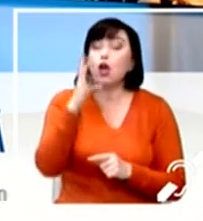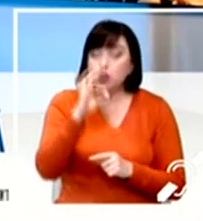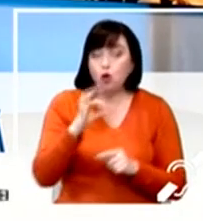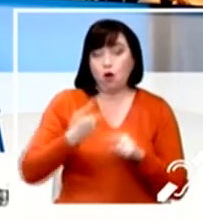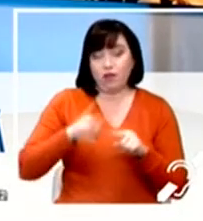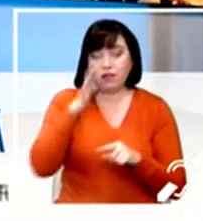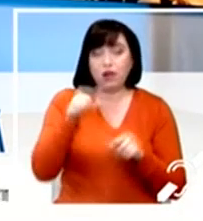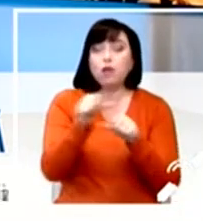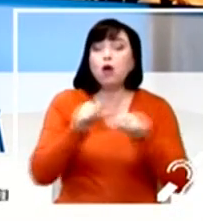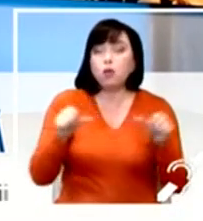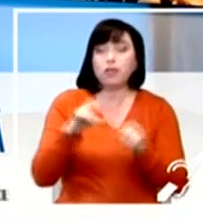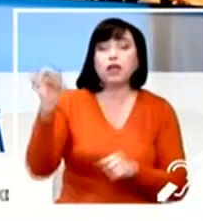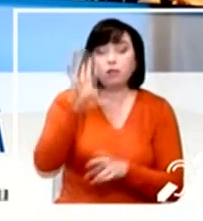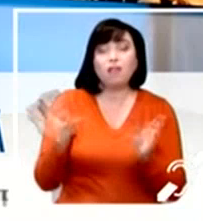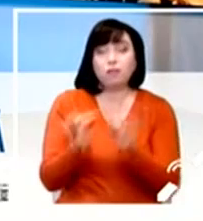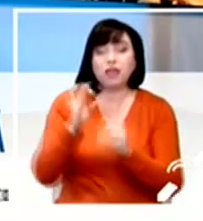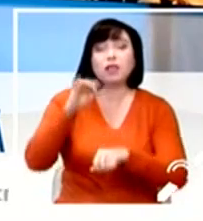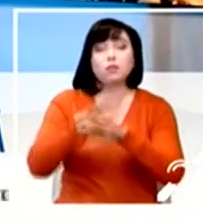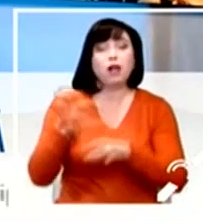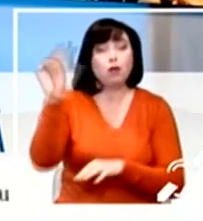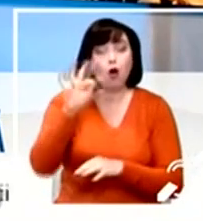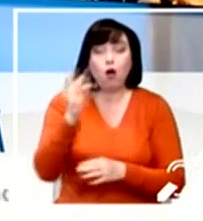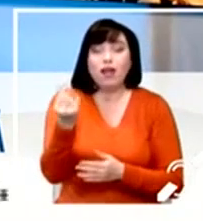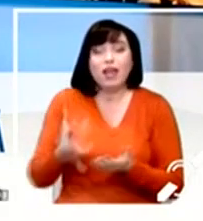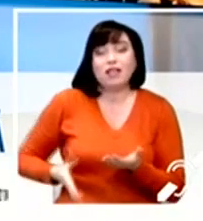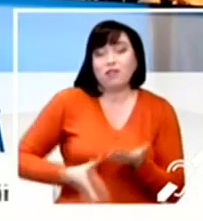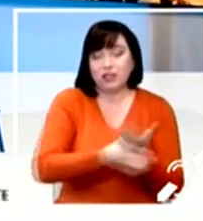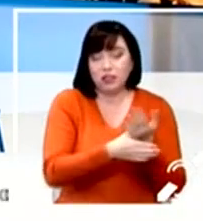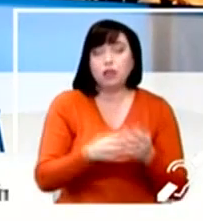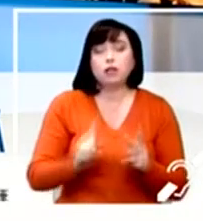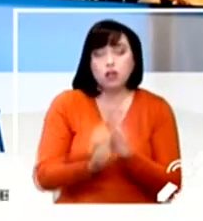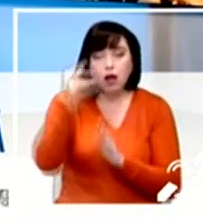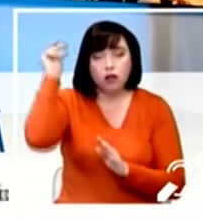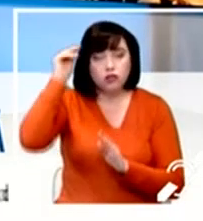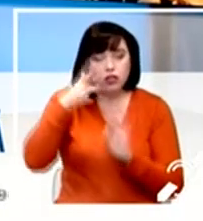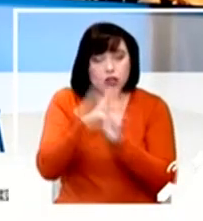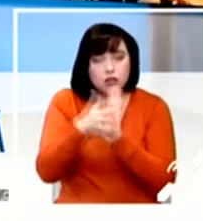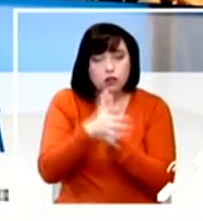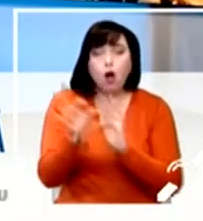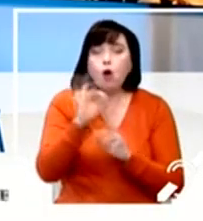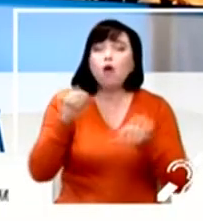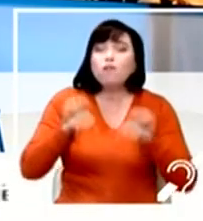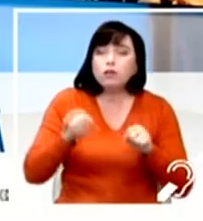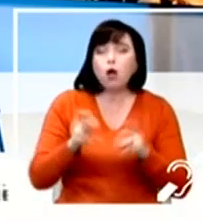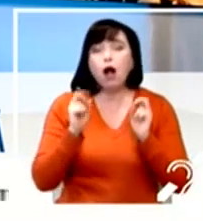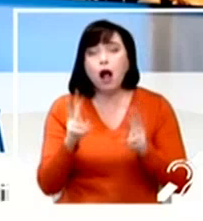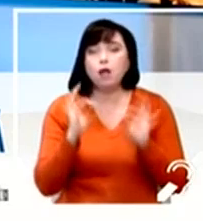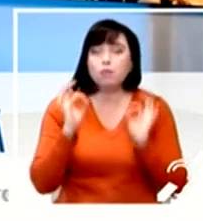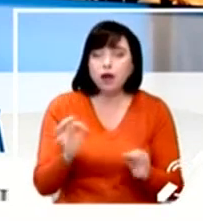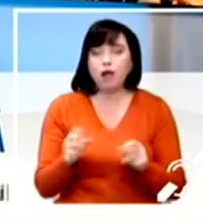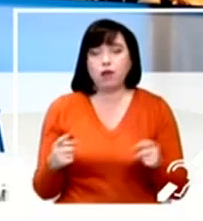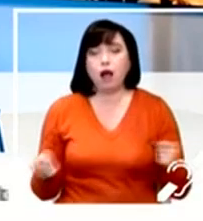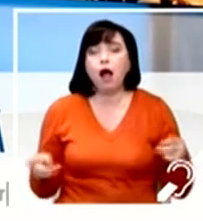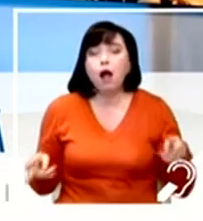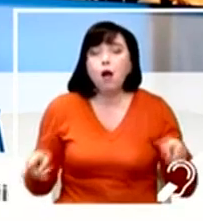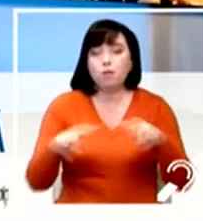Între timp, Comisia Europeană împreună cu Banca Europeană de Investiții au inițiat un studiu de prefezabilitate despre modalitățile